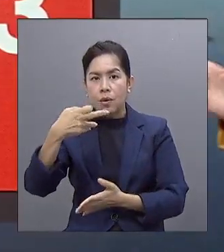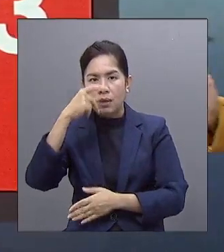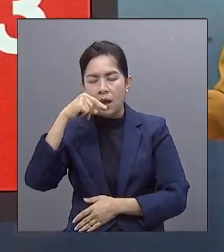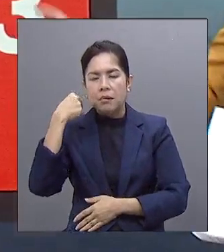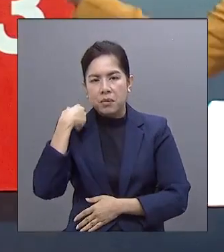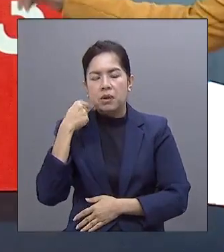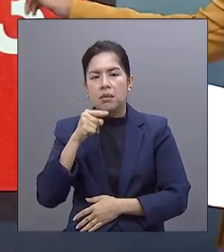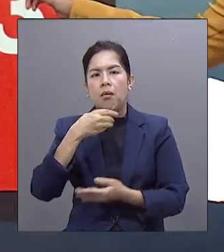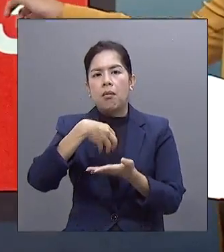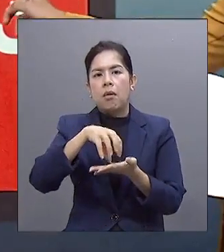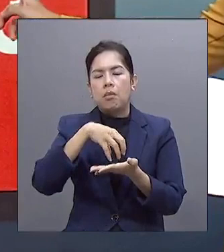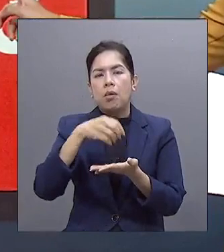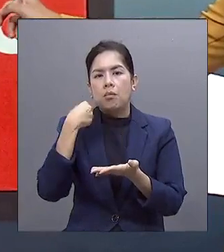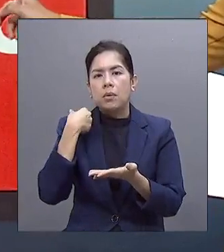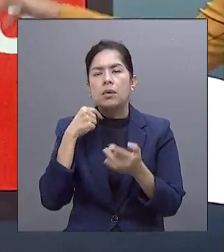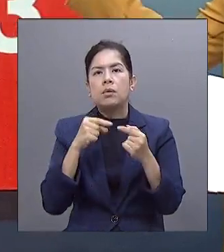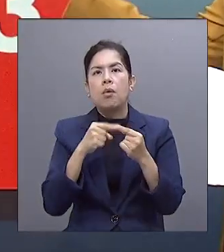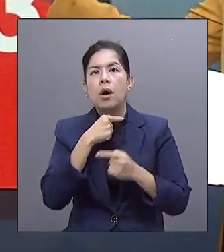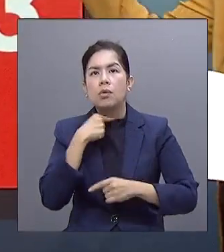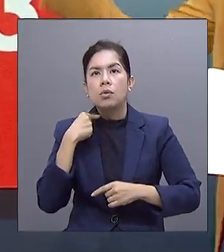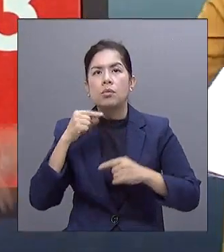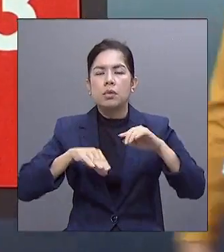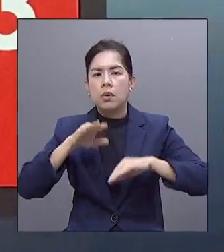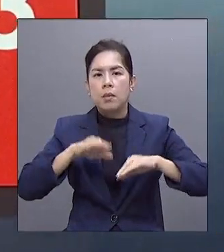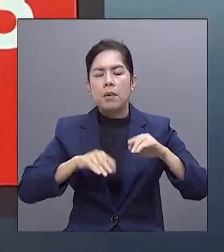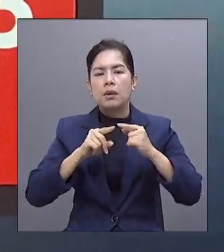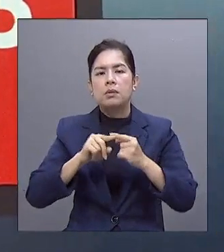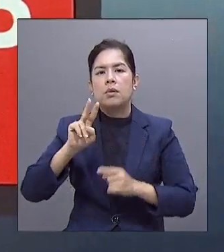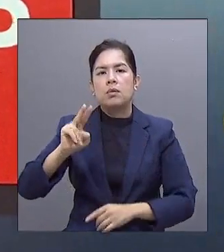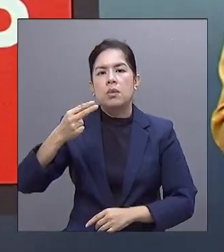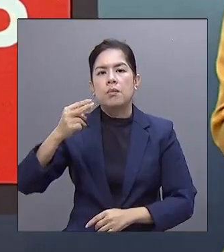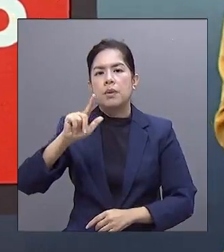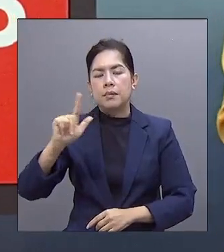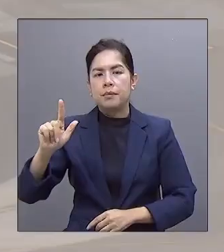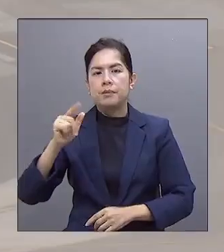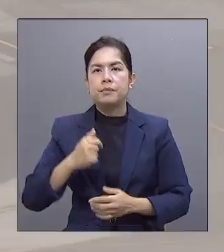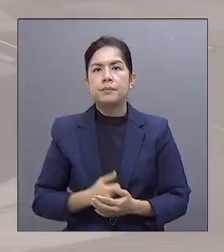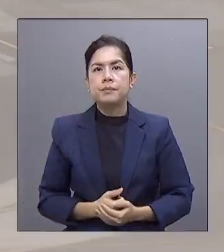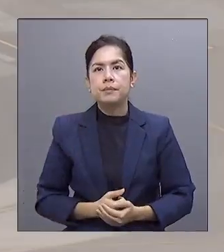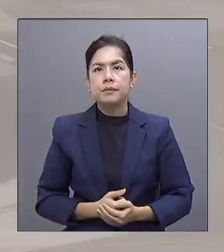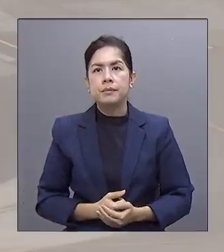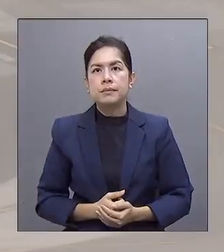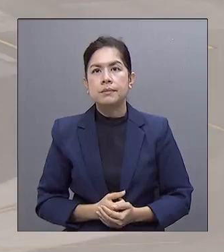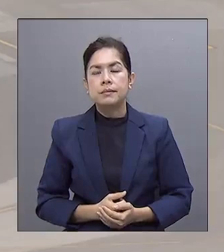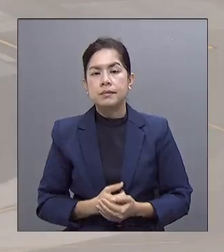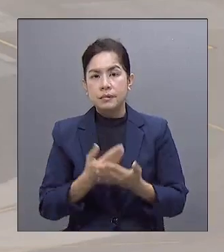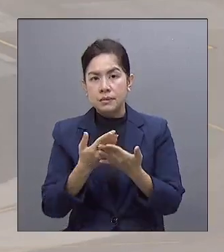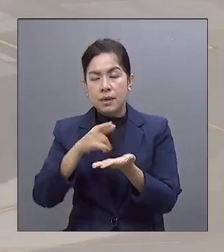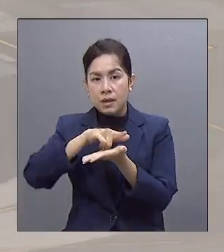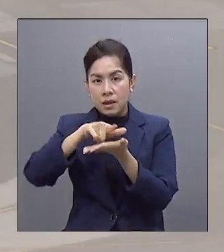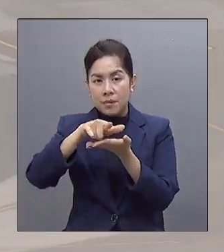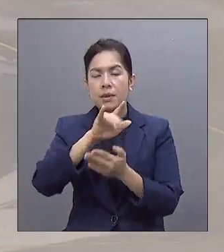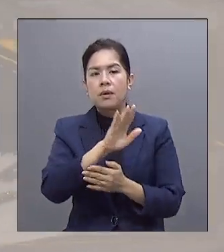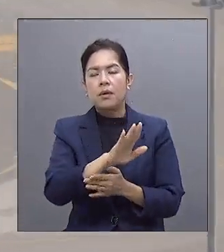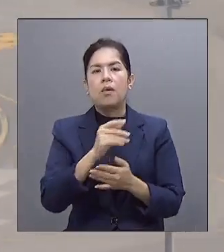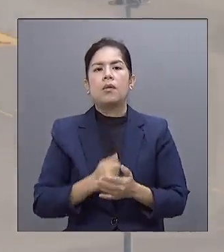แปลว่าไทยสมายมีการขาดทุนสะสมรวมประมาณ 20,000ล้านบาทค่ะส่วนเครื่องบินประจำการใน